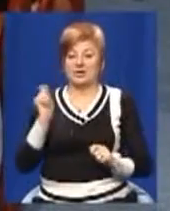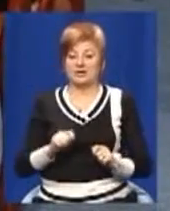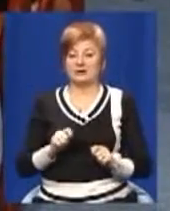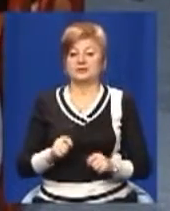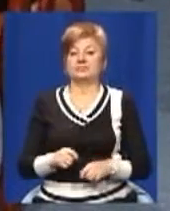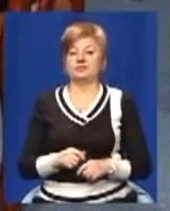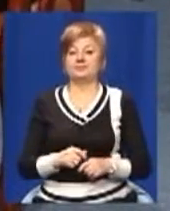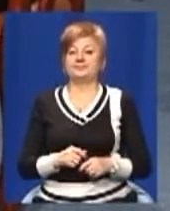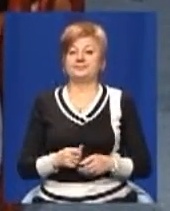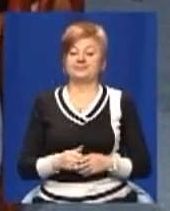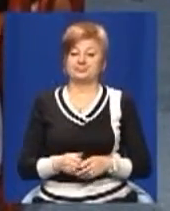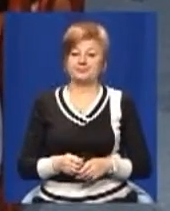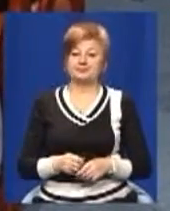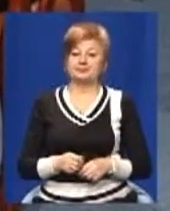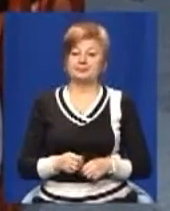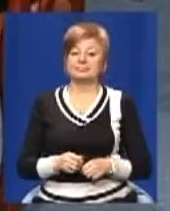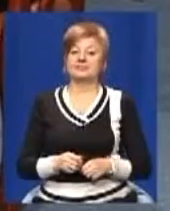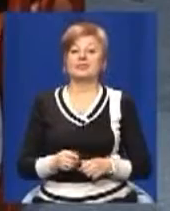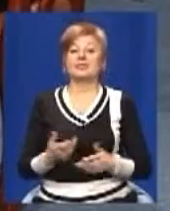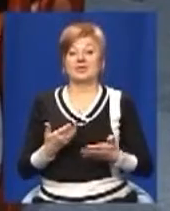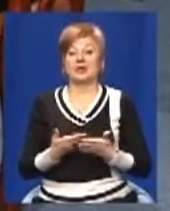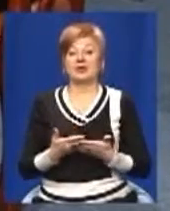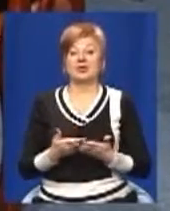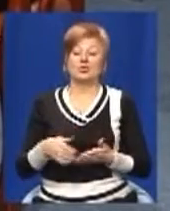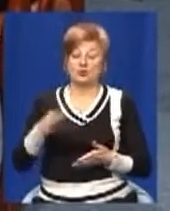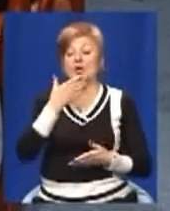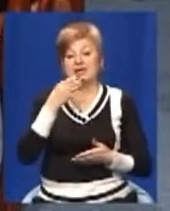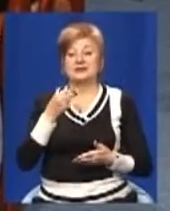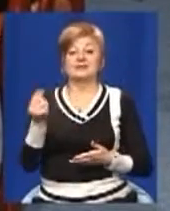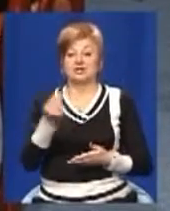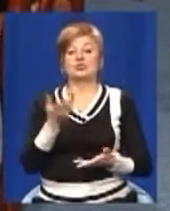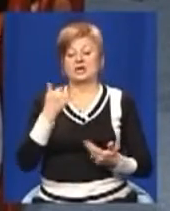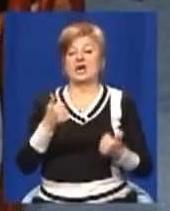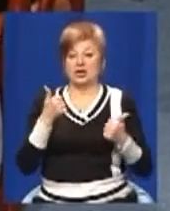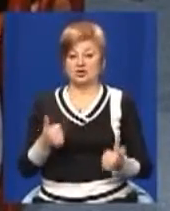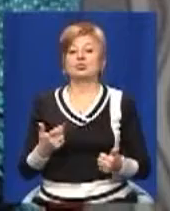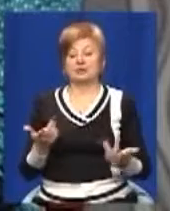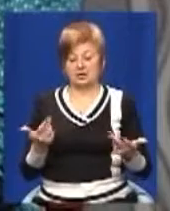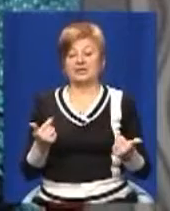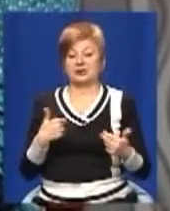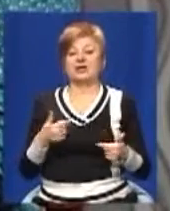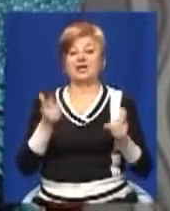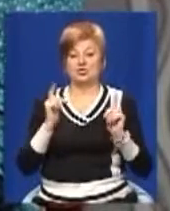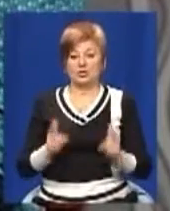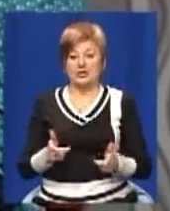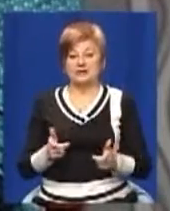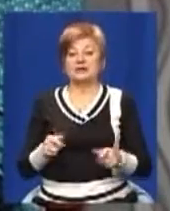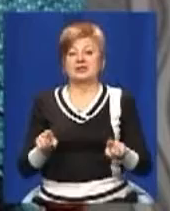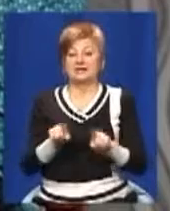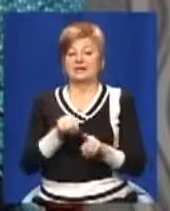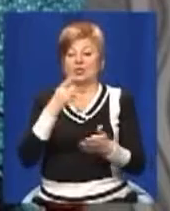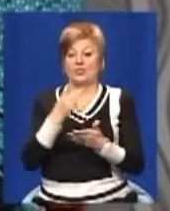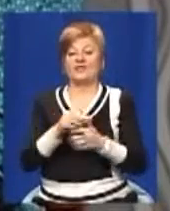чинувалося. Так дуже гарно малюнки робили. Що ви там малюнки робили? Це точно, я з тобою цілком згідна, оскільки такий